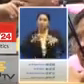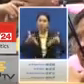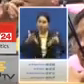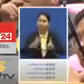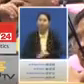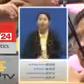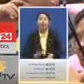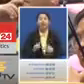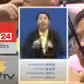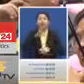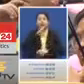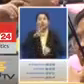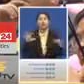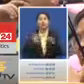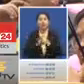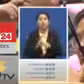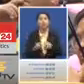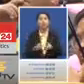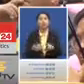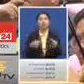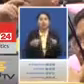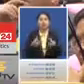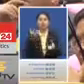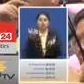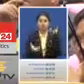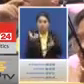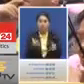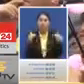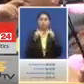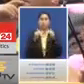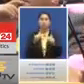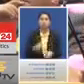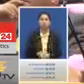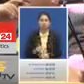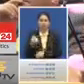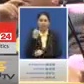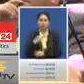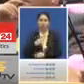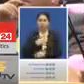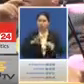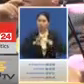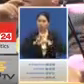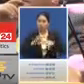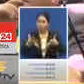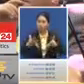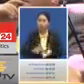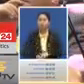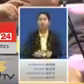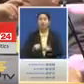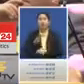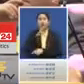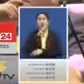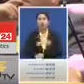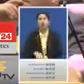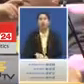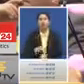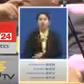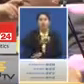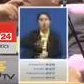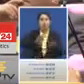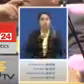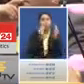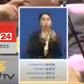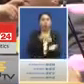ถ้ากระบวนการยุติธรรมเจ้าหน้าที่บ้านเมืองเข้มแข็งผมไม่ห่วงแต่ถ้าหากภูมิคุ้มกันและสถาบันครอบครัวยังอ่อนแบบ